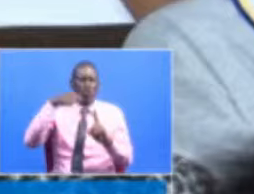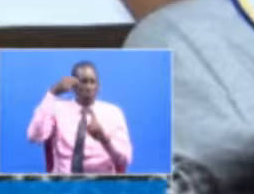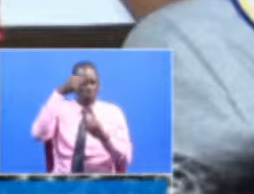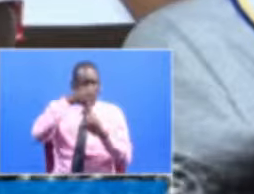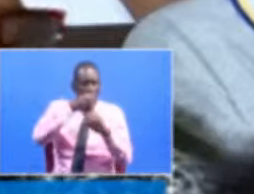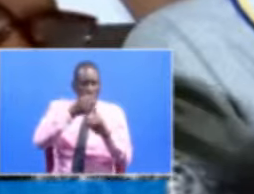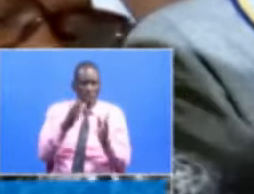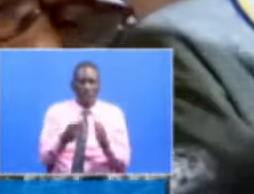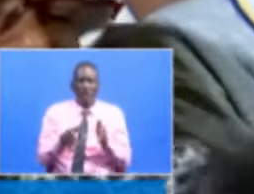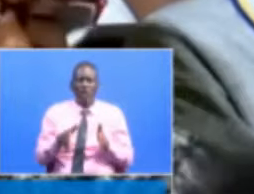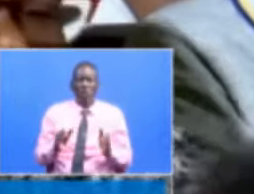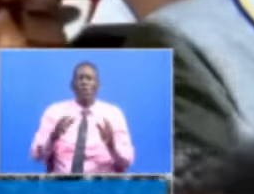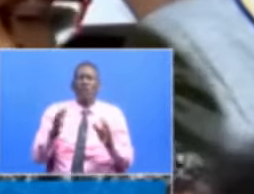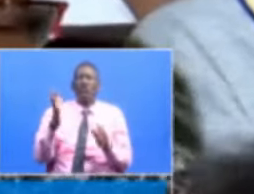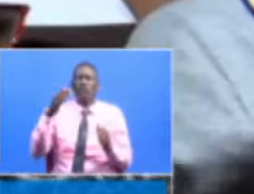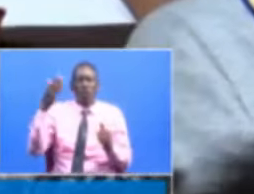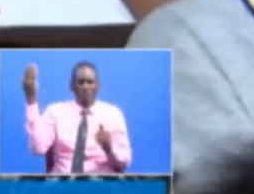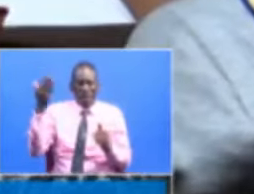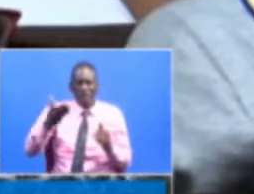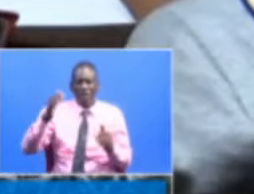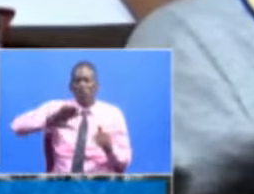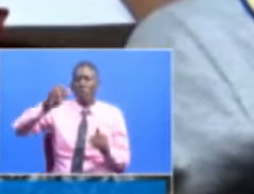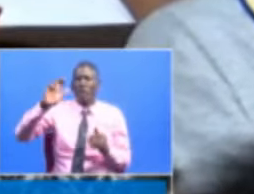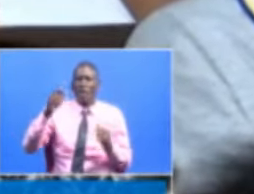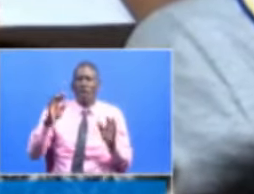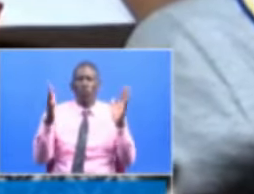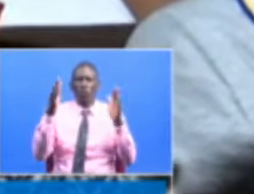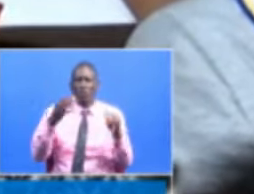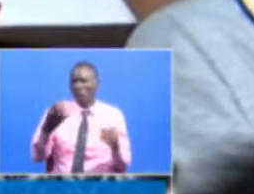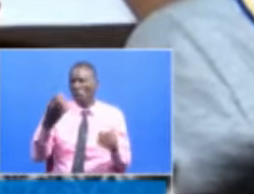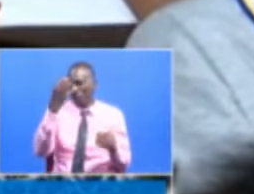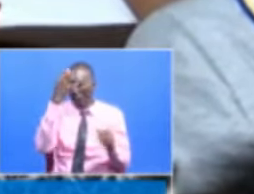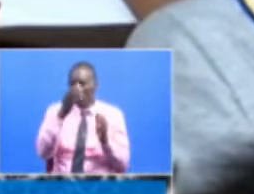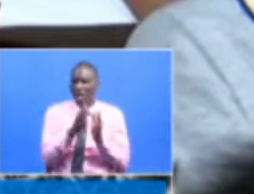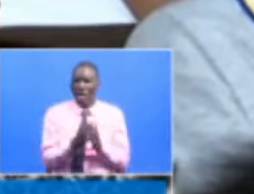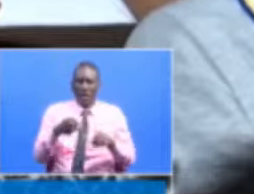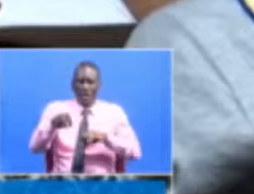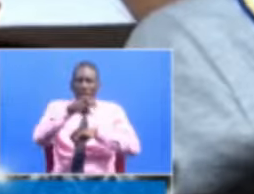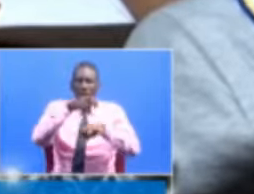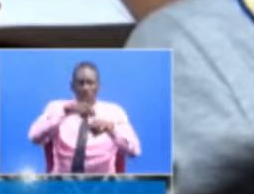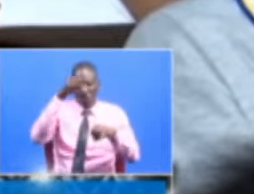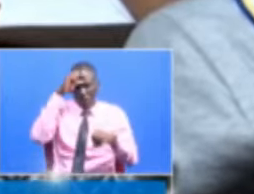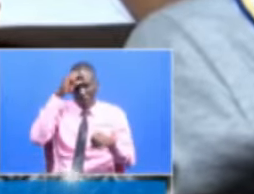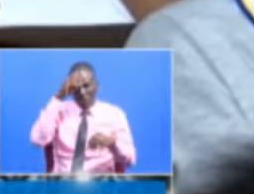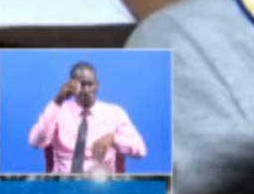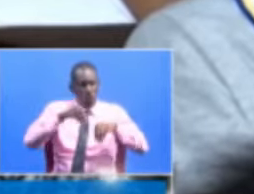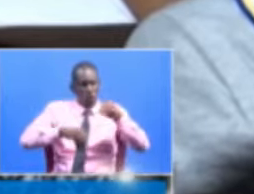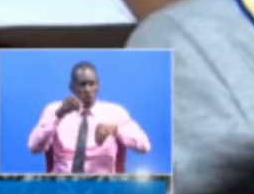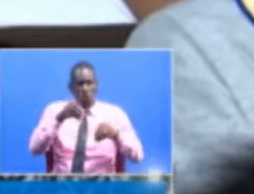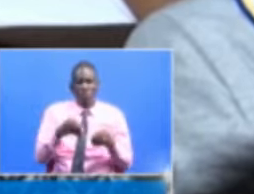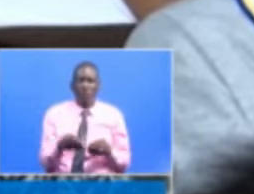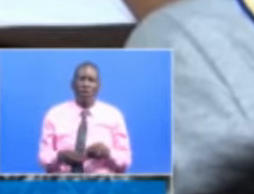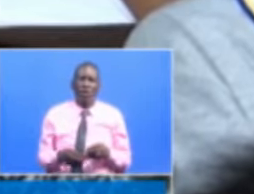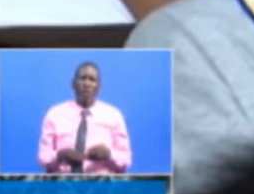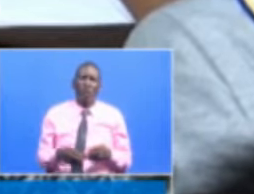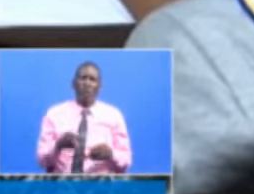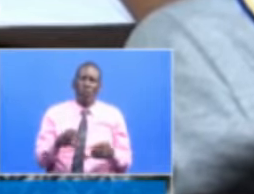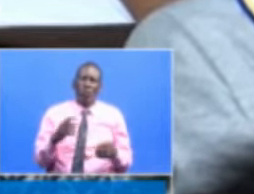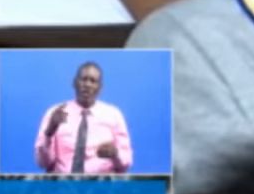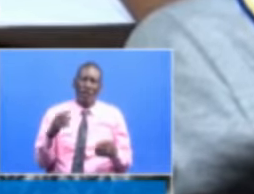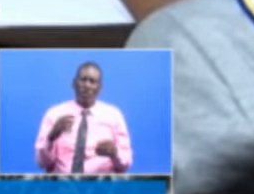Forest, niliudhika sana na nikaona serikali kuu ilichangia kwa madhara